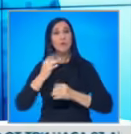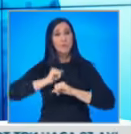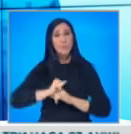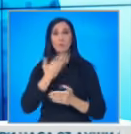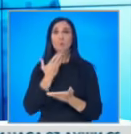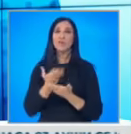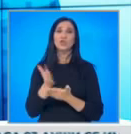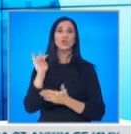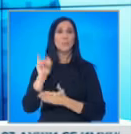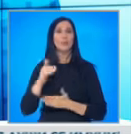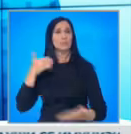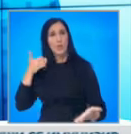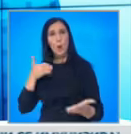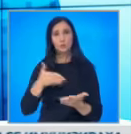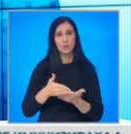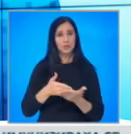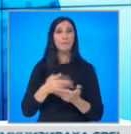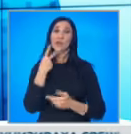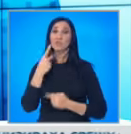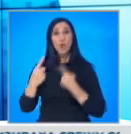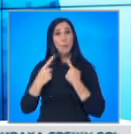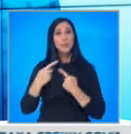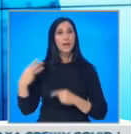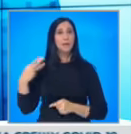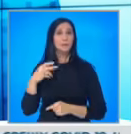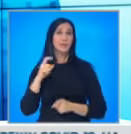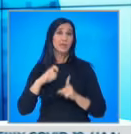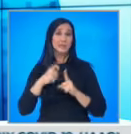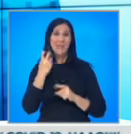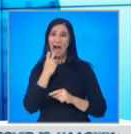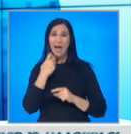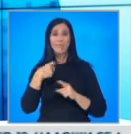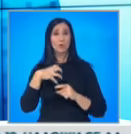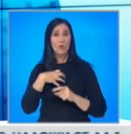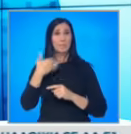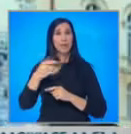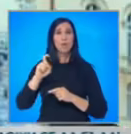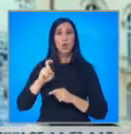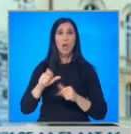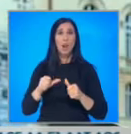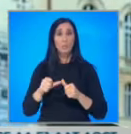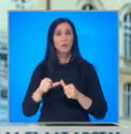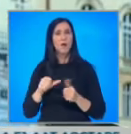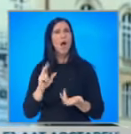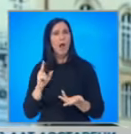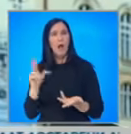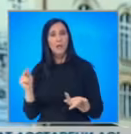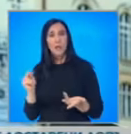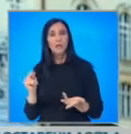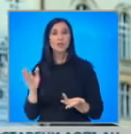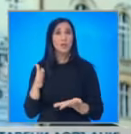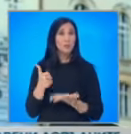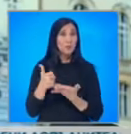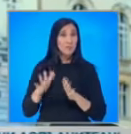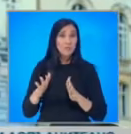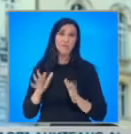и обявиха, че ще бъдат в опозиция. Чуйте коментар на Екатерина Захариева от ГЕРБ пред Георги Любенов. Как да ви кажем, ще подкрепим или